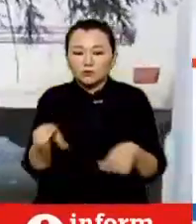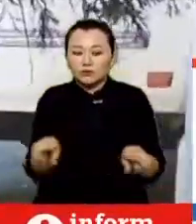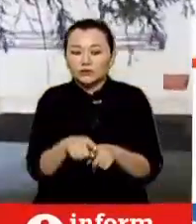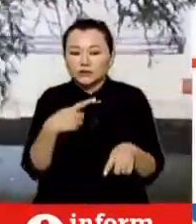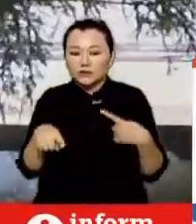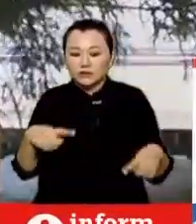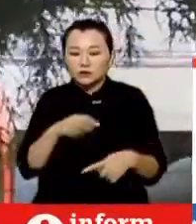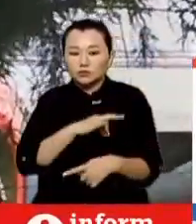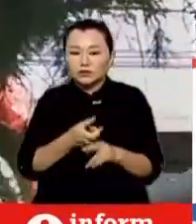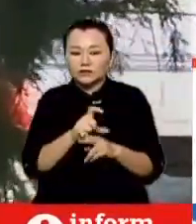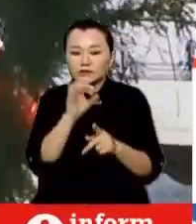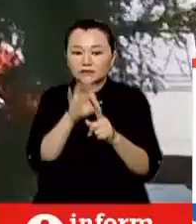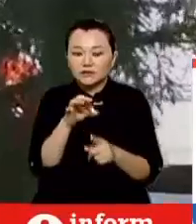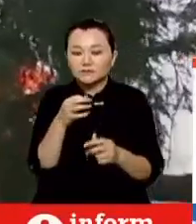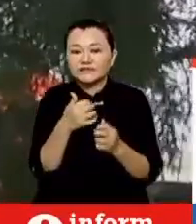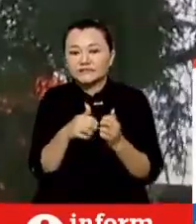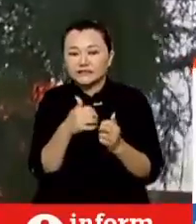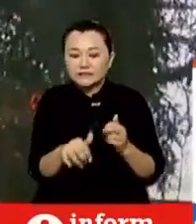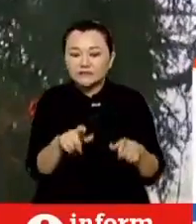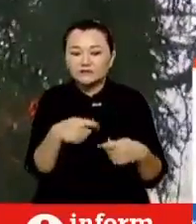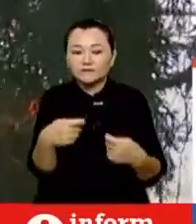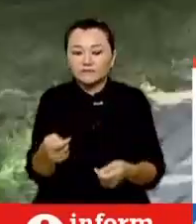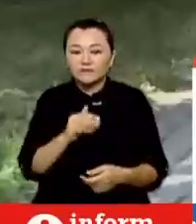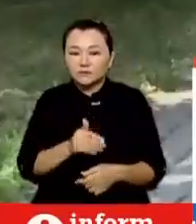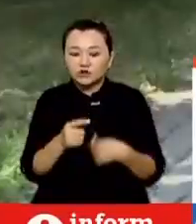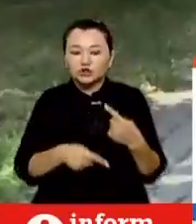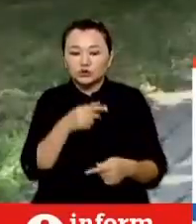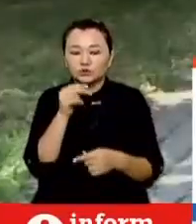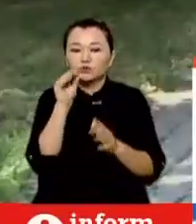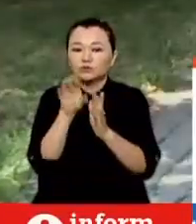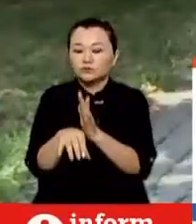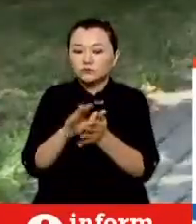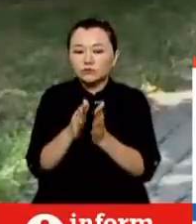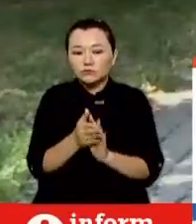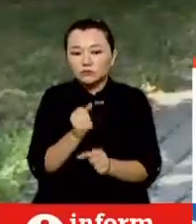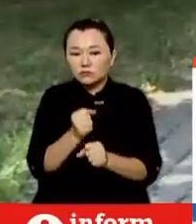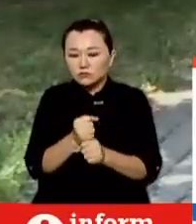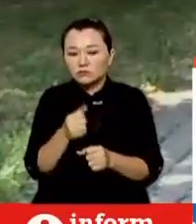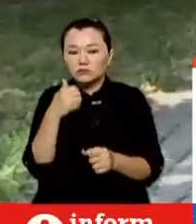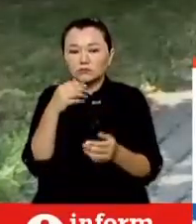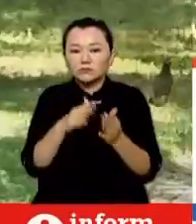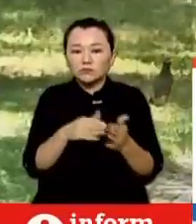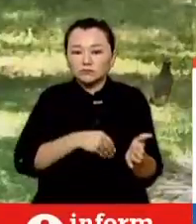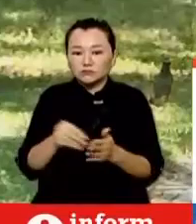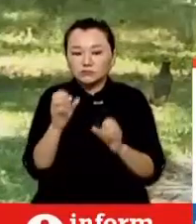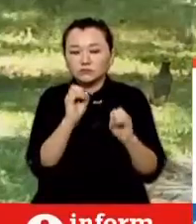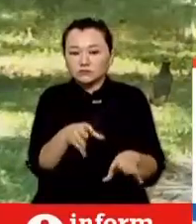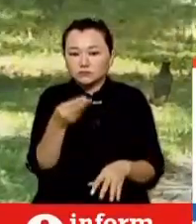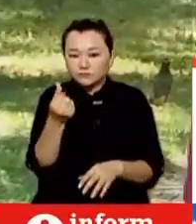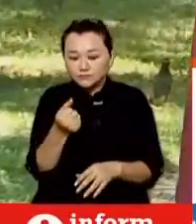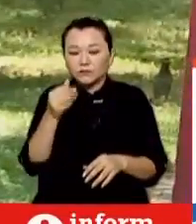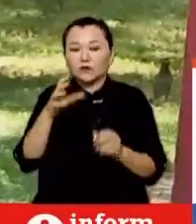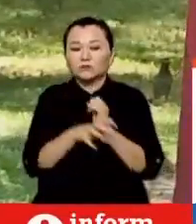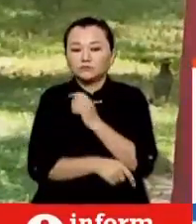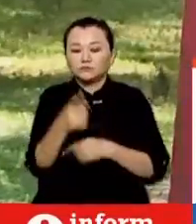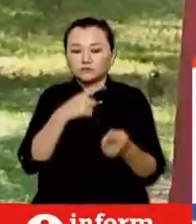некоторые используют в этих целях посредников. Фирмы, через которые дольщики якобы заключают договоры о приобретении жилья, отдают деньги, а затем